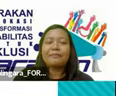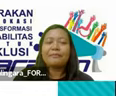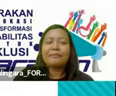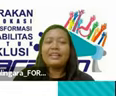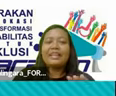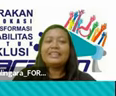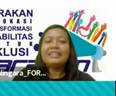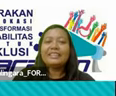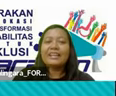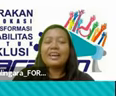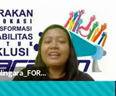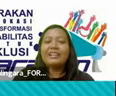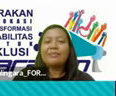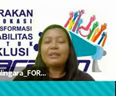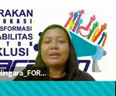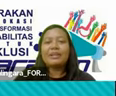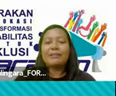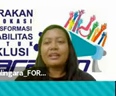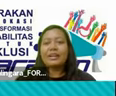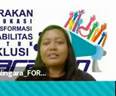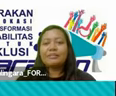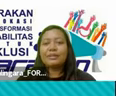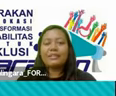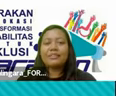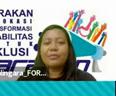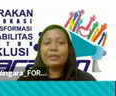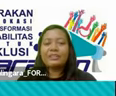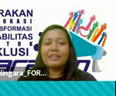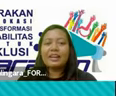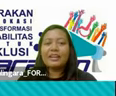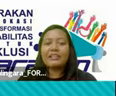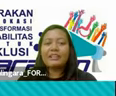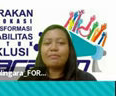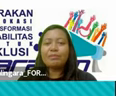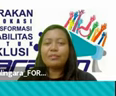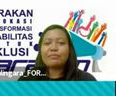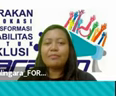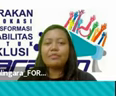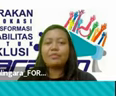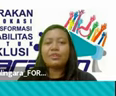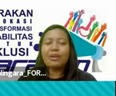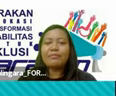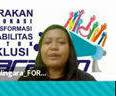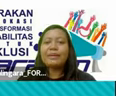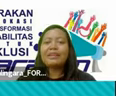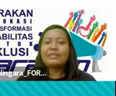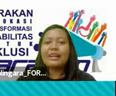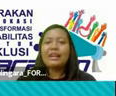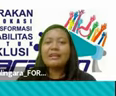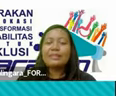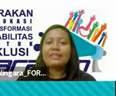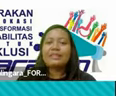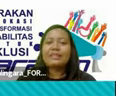lain. Dan ini ketika teman-teman mendapatkan aksesibilitas akomodasi yang layak di kampus maupun di sekolah-sekolah, maka mereka